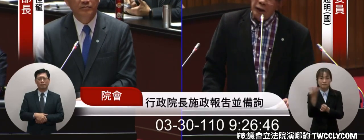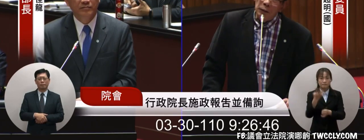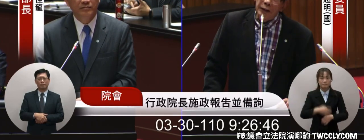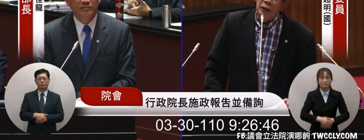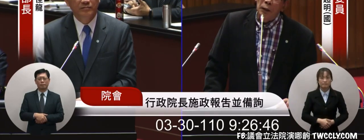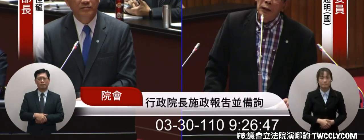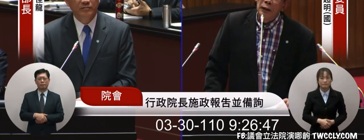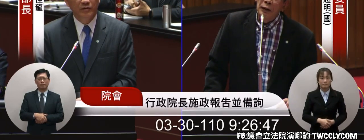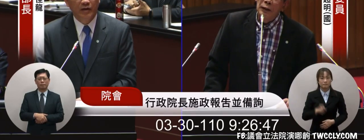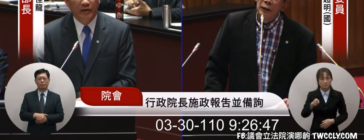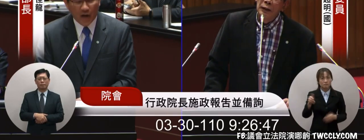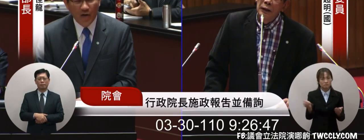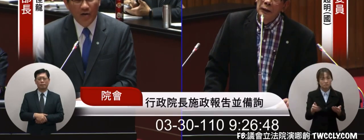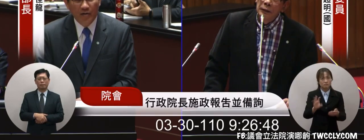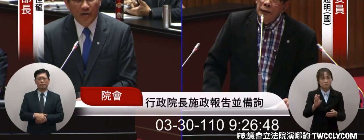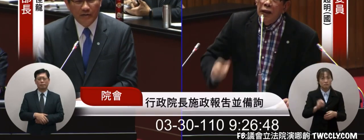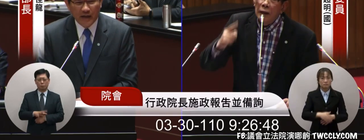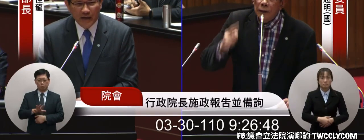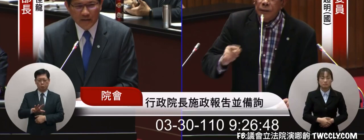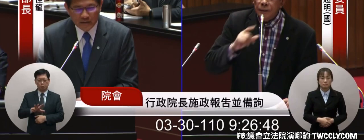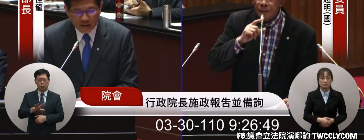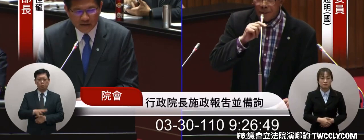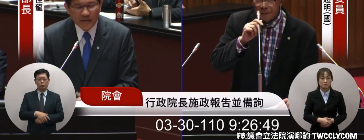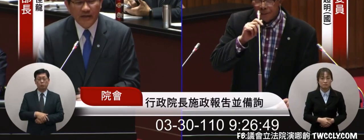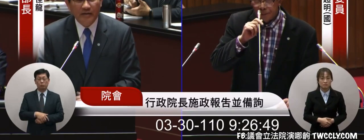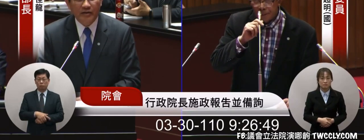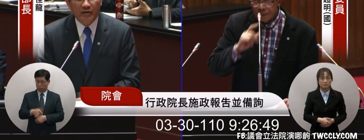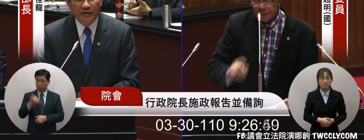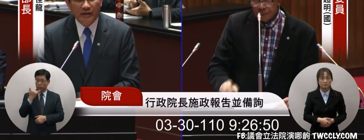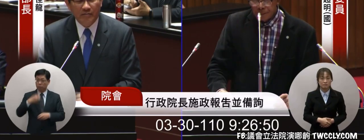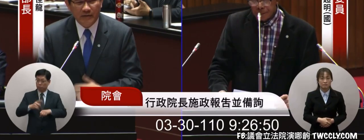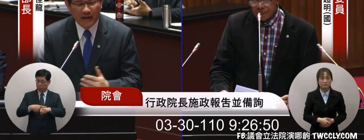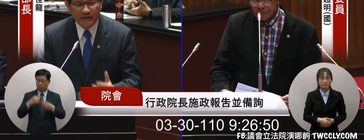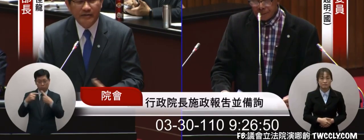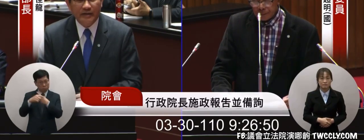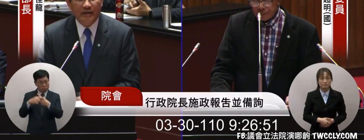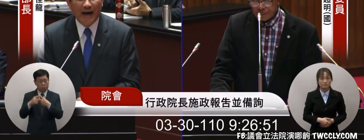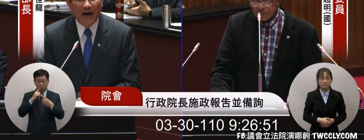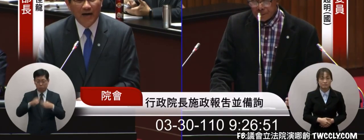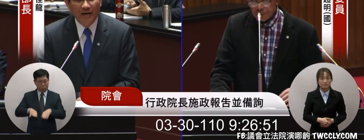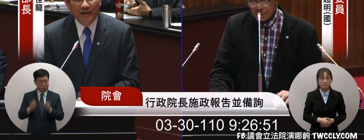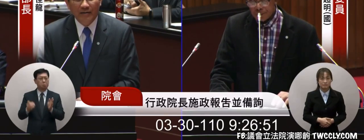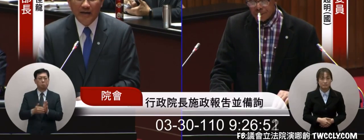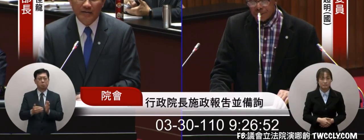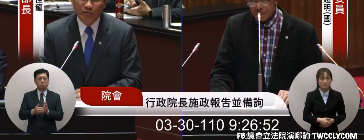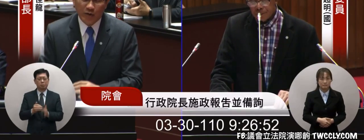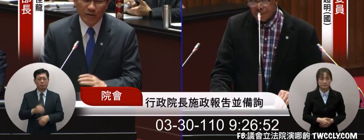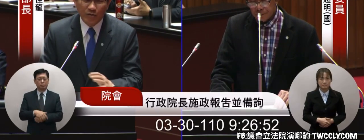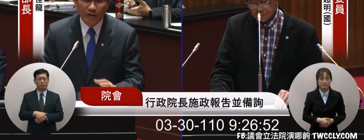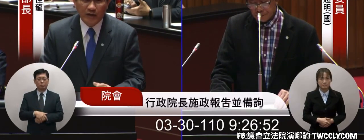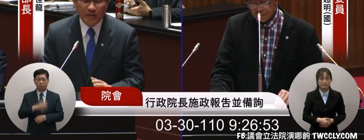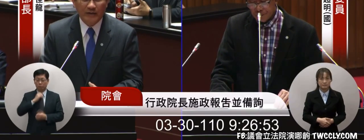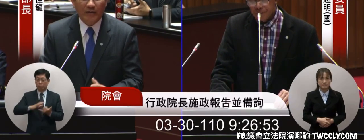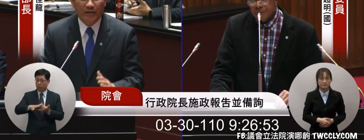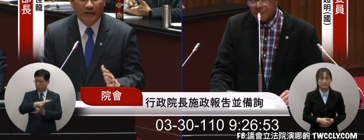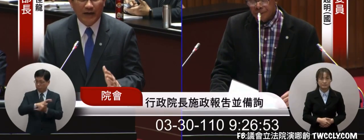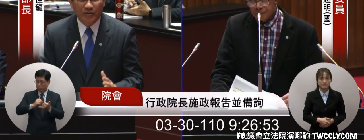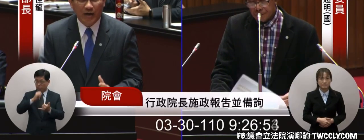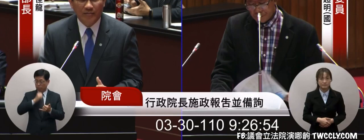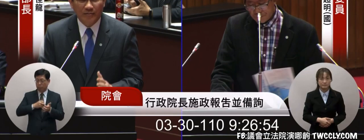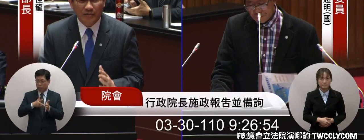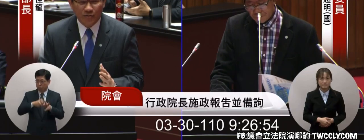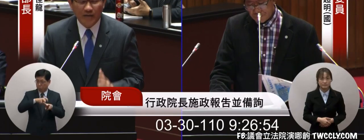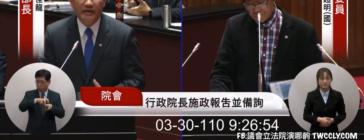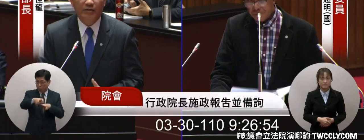這有辦法有有可行性研究已經在進行了吧齁因為全國的軌道都應該